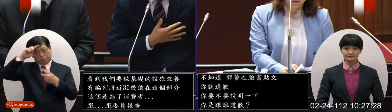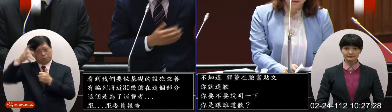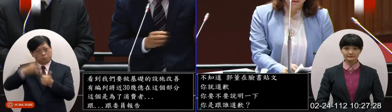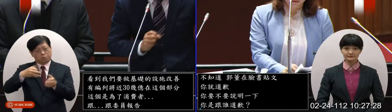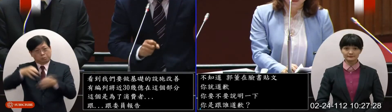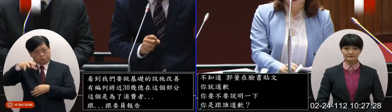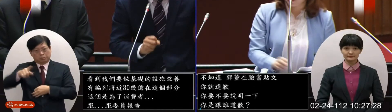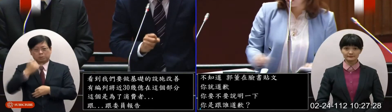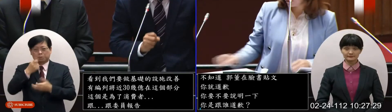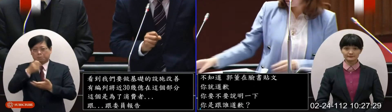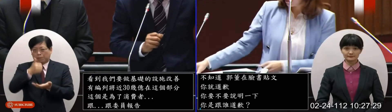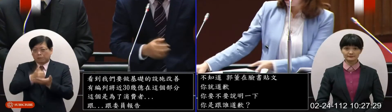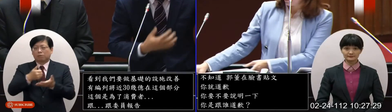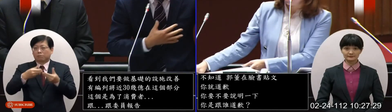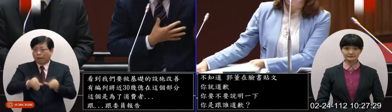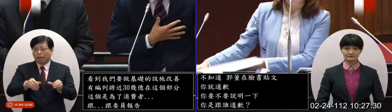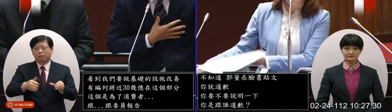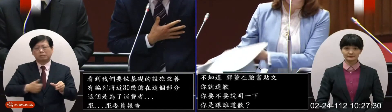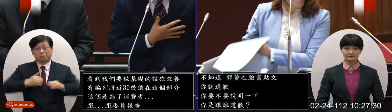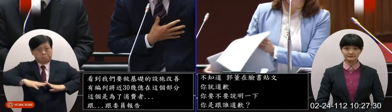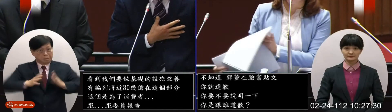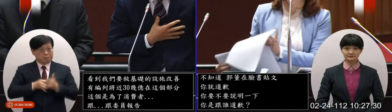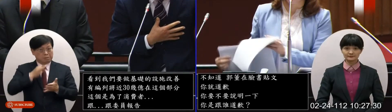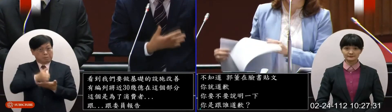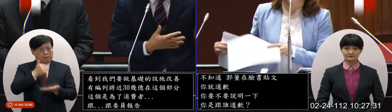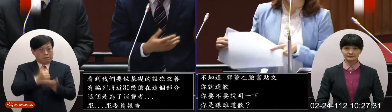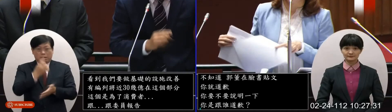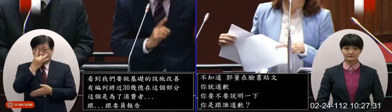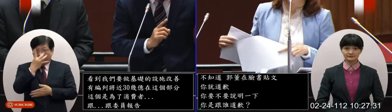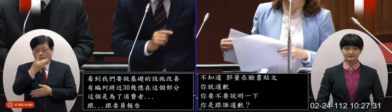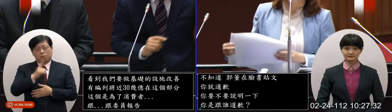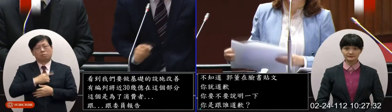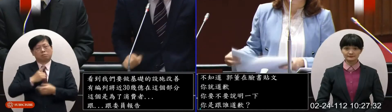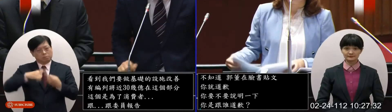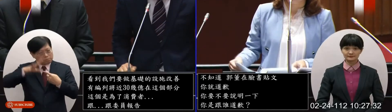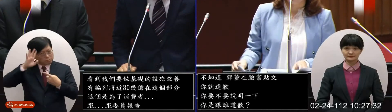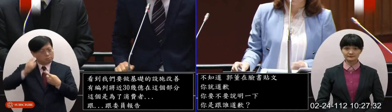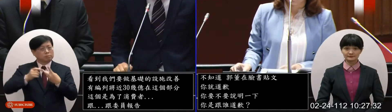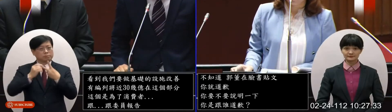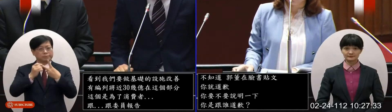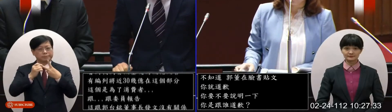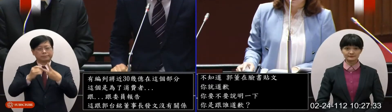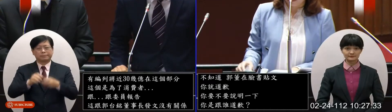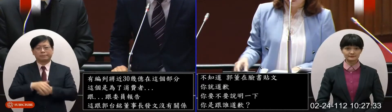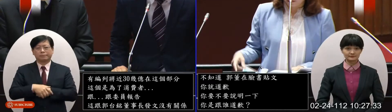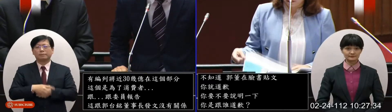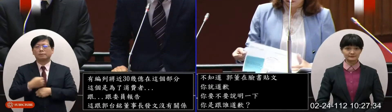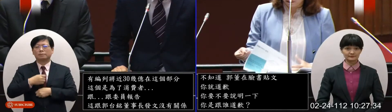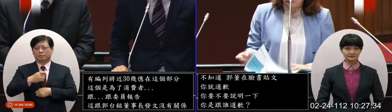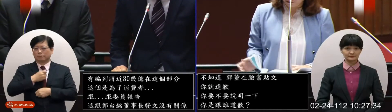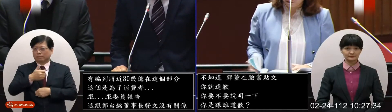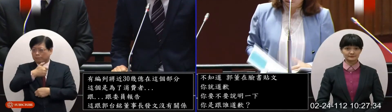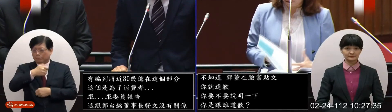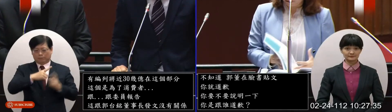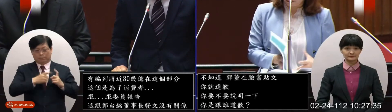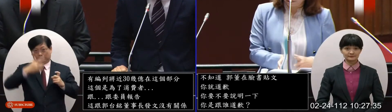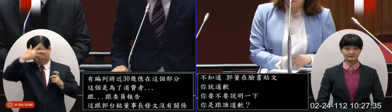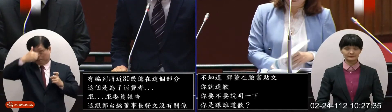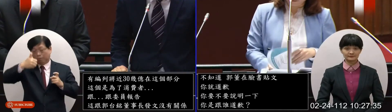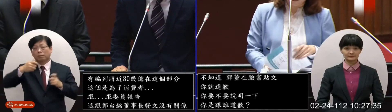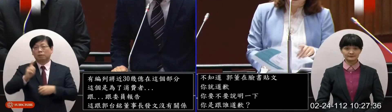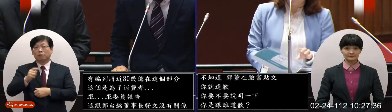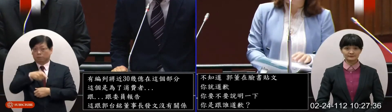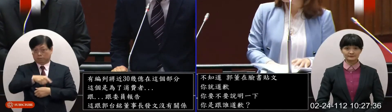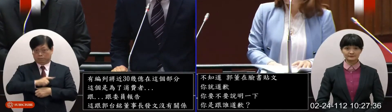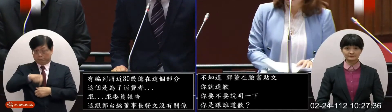才买得到蛋，我是对消费者没有立即买到蛋来道歉，这第一个。那第二个，我是感谢郭董事长，是